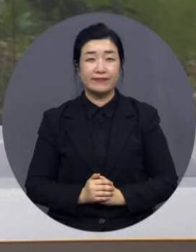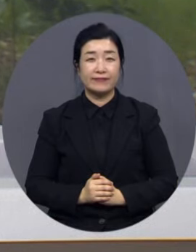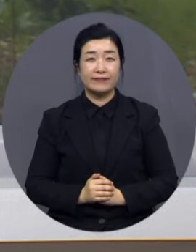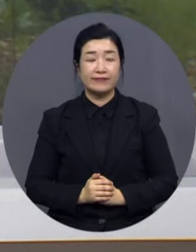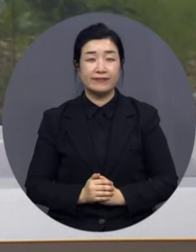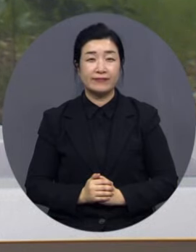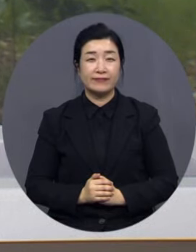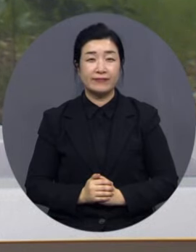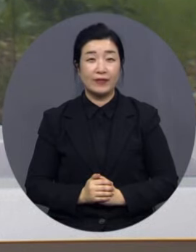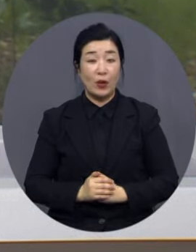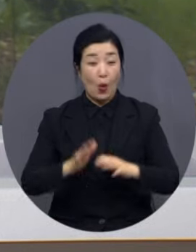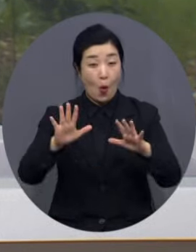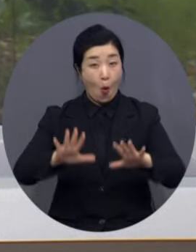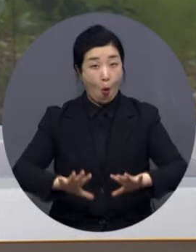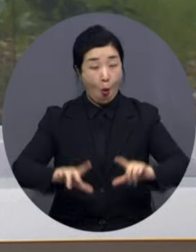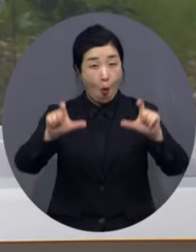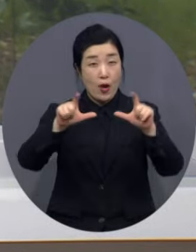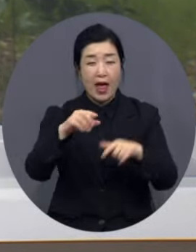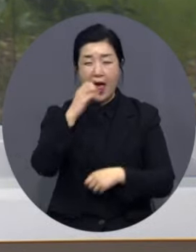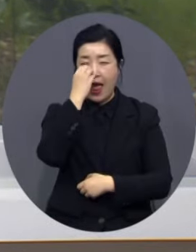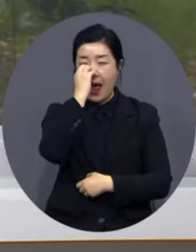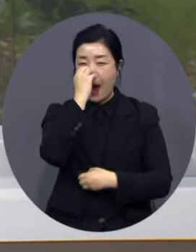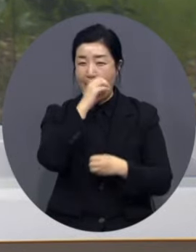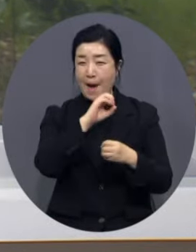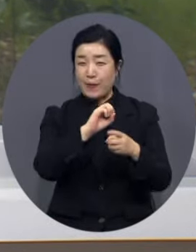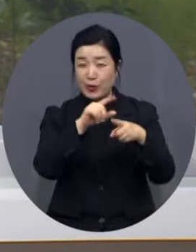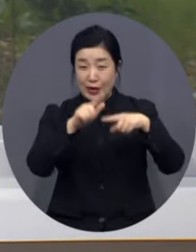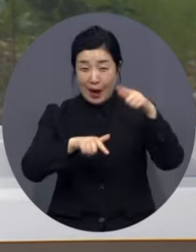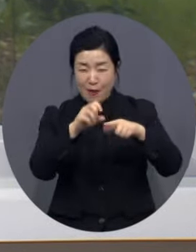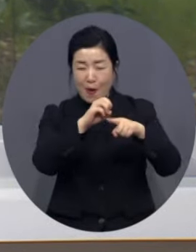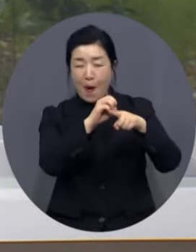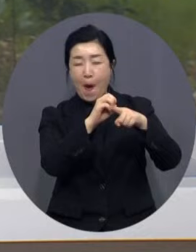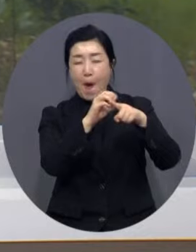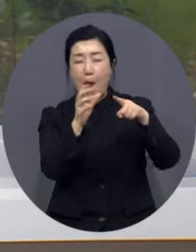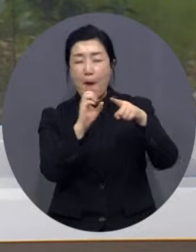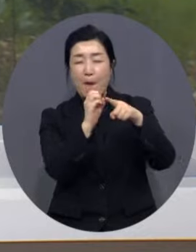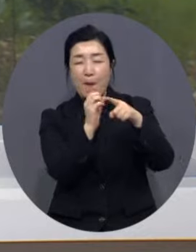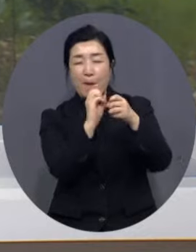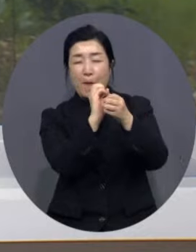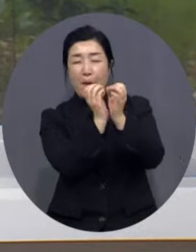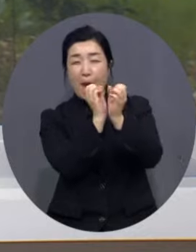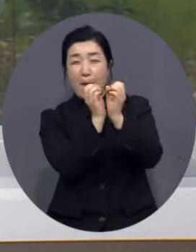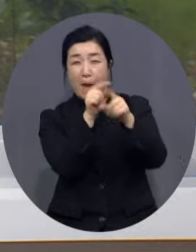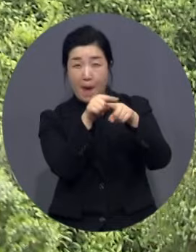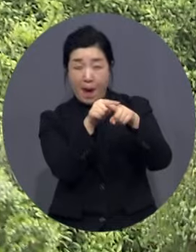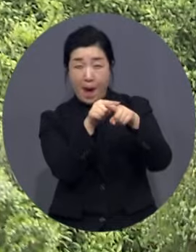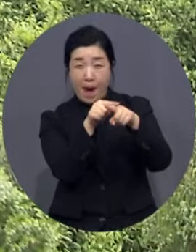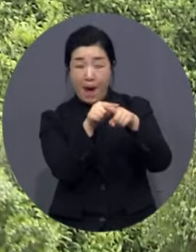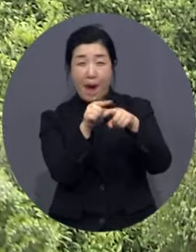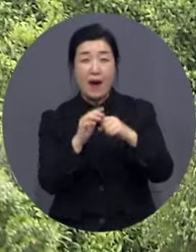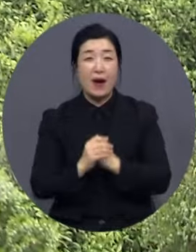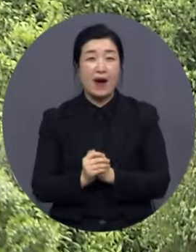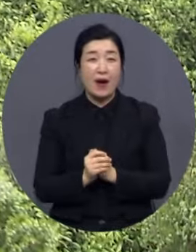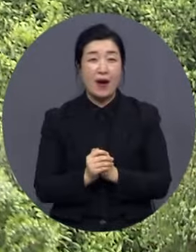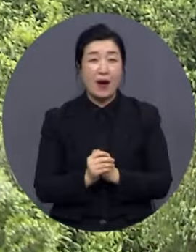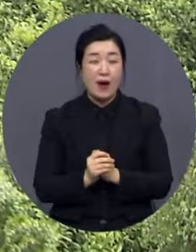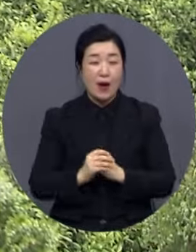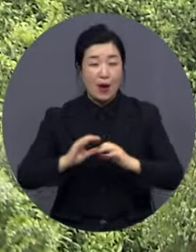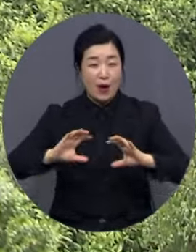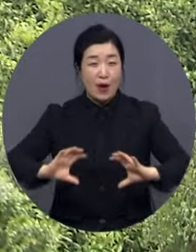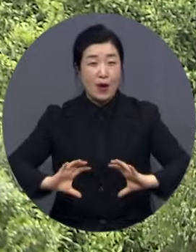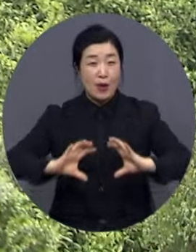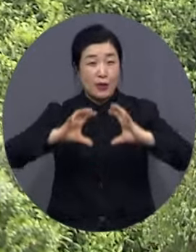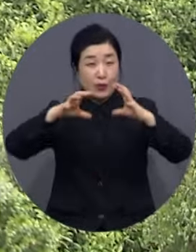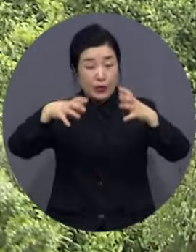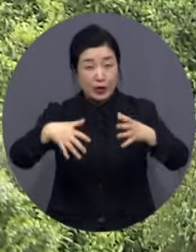날씨였습니다 올해는 감꽃이 다음 달 9일 활짝 필 것으로 예측됐습니다 국립원예 특자